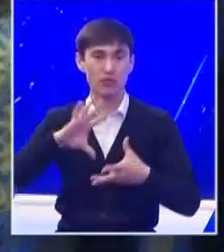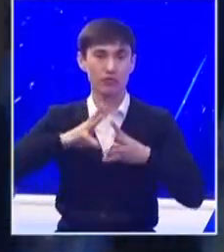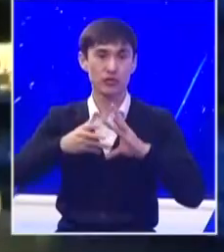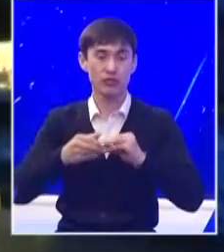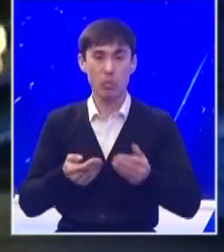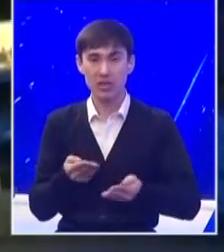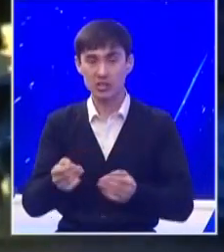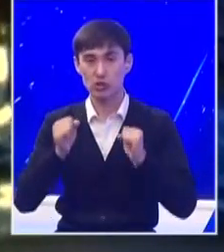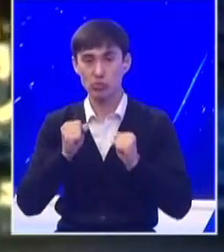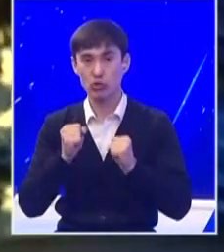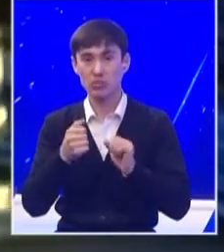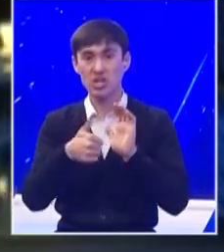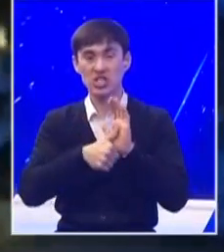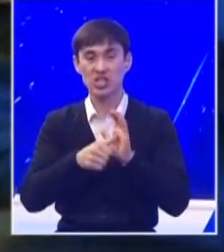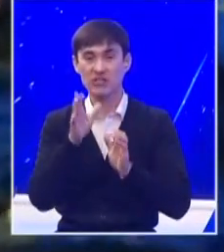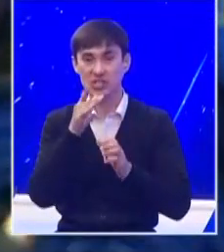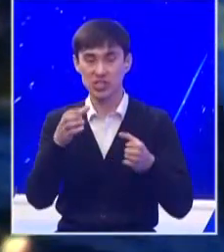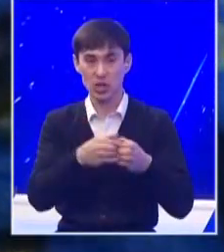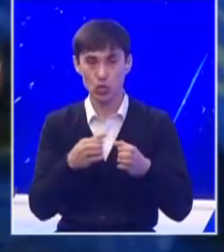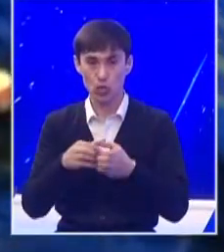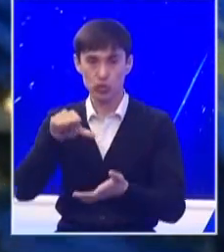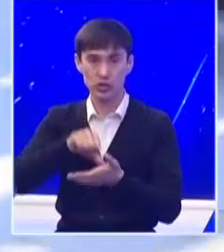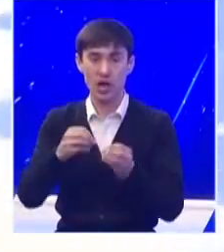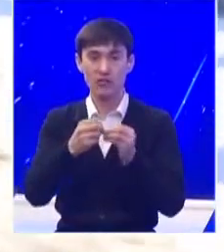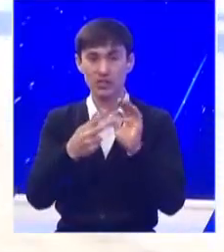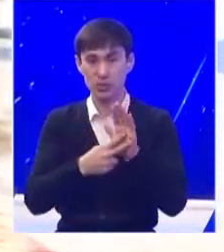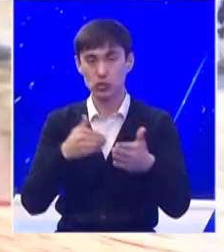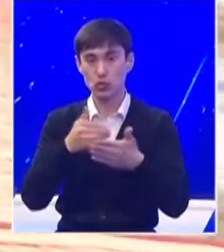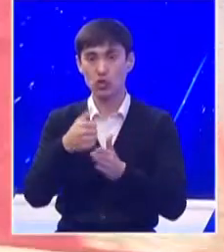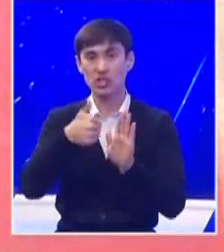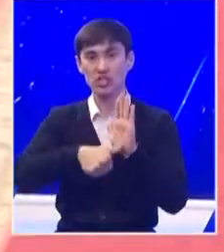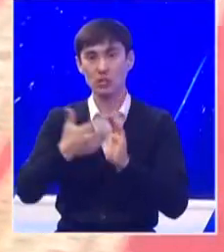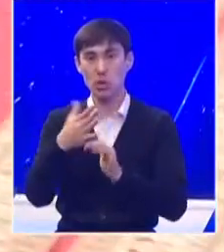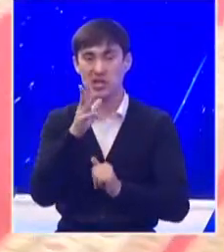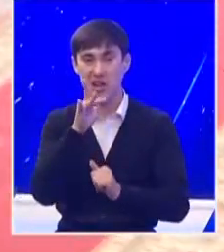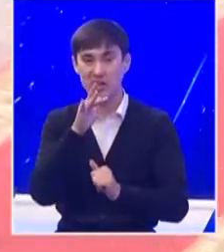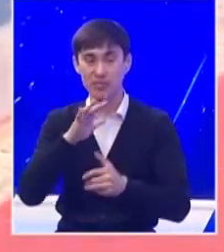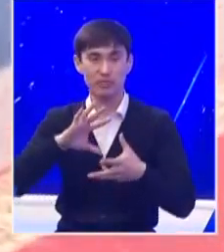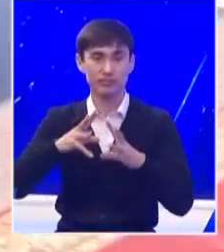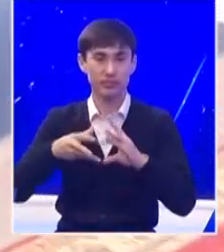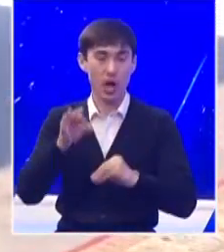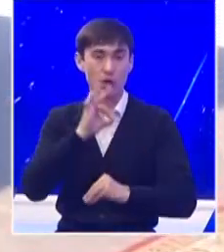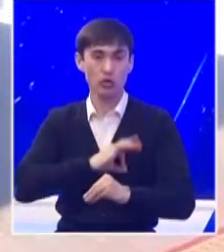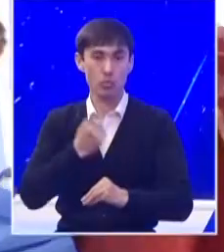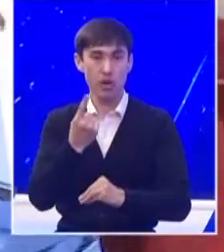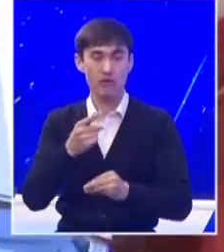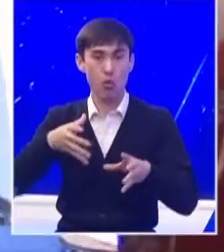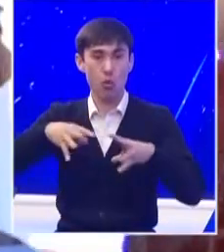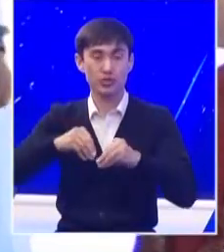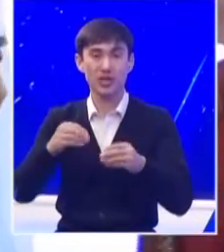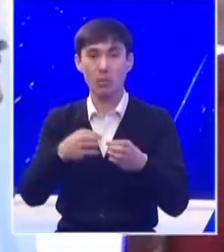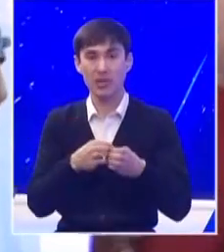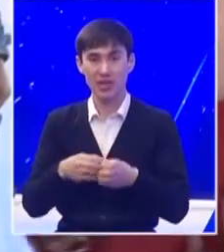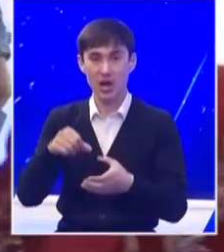лыжному спорту определили в 6 возрастных категориях – от 18 до 65 лет. По сумме всех набранных очков первое общекомандное